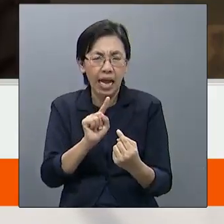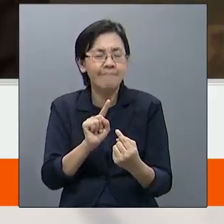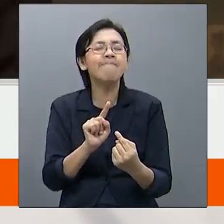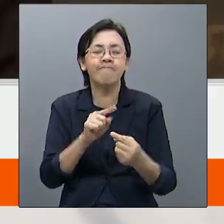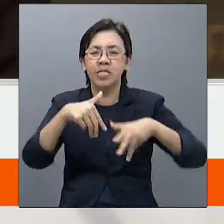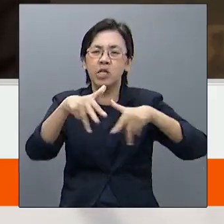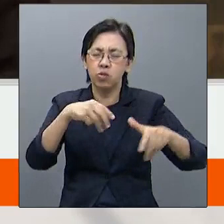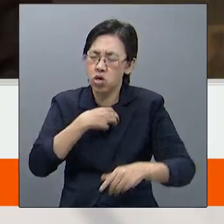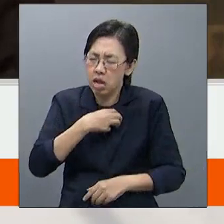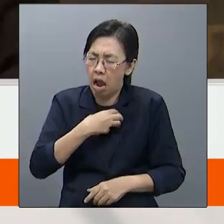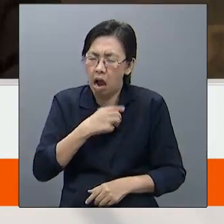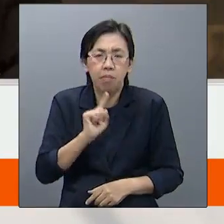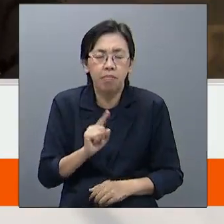ลคะ